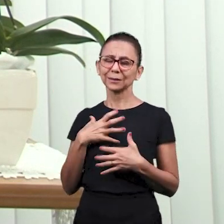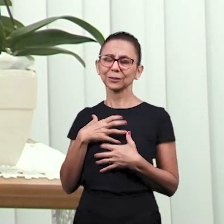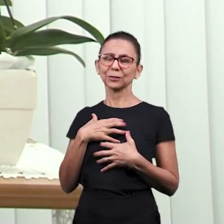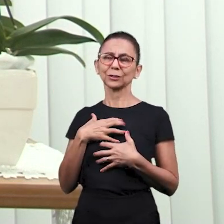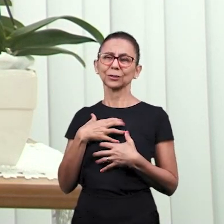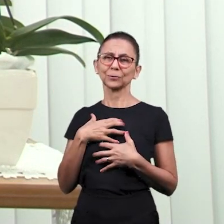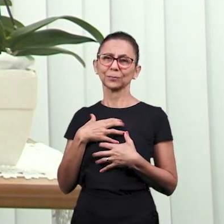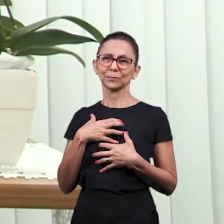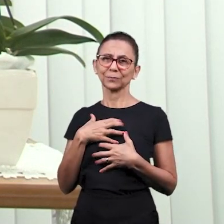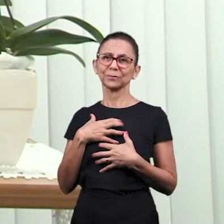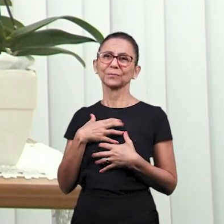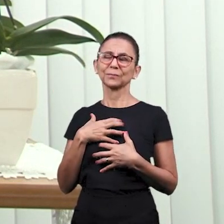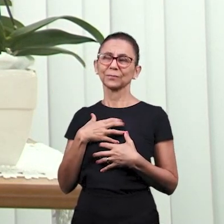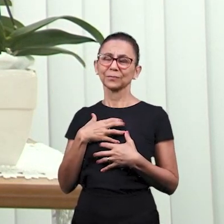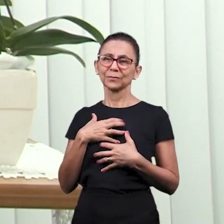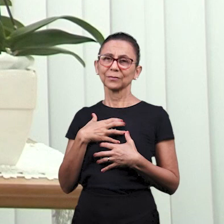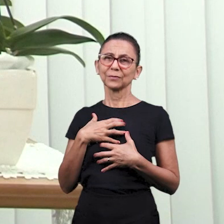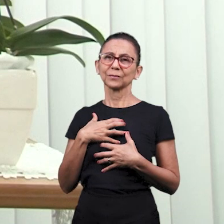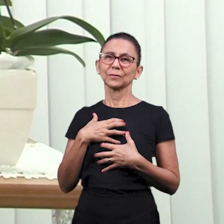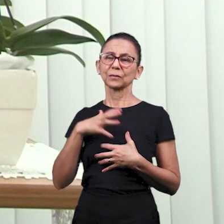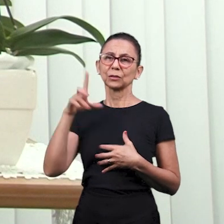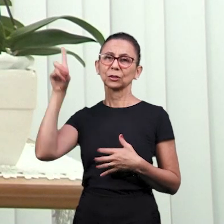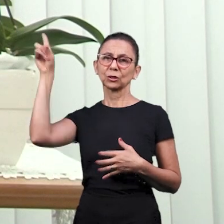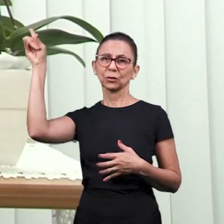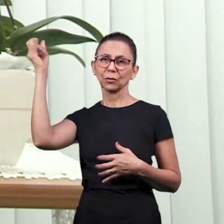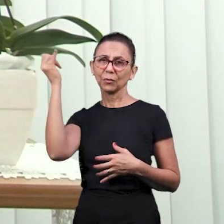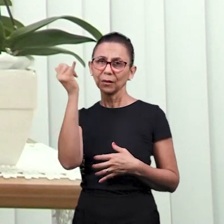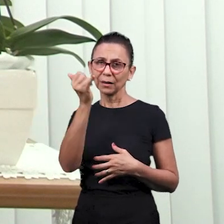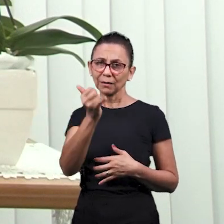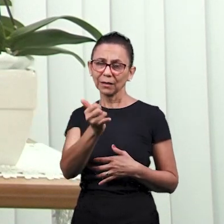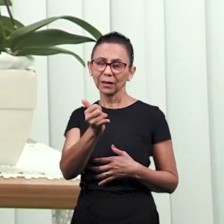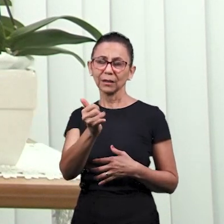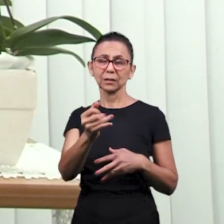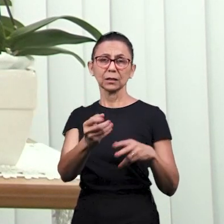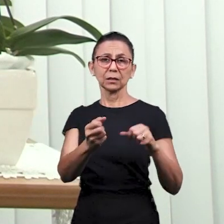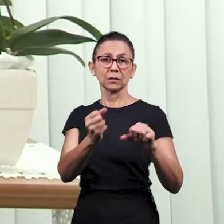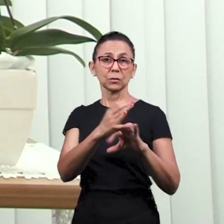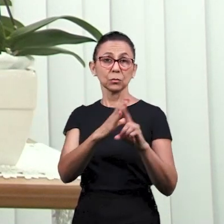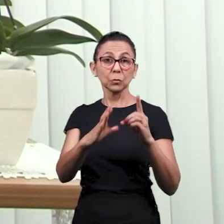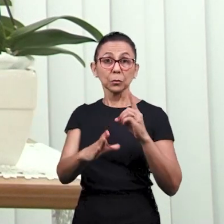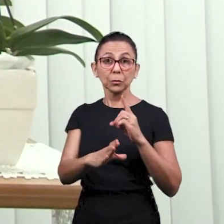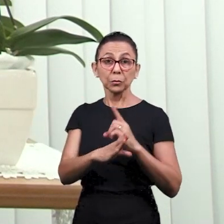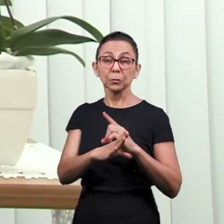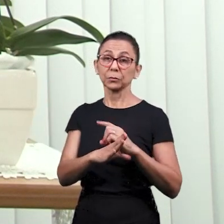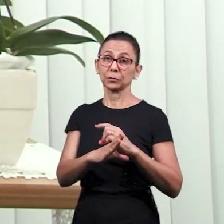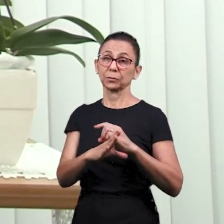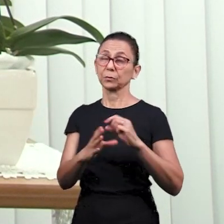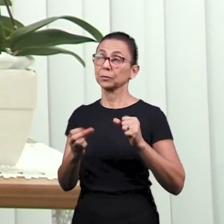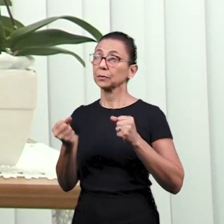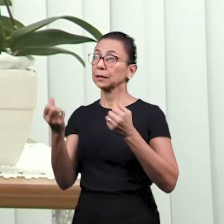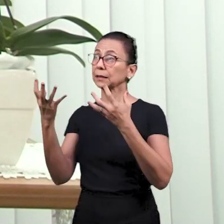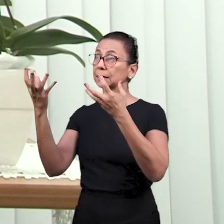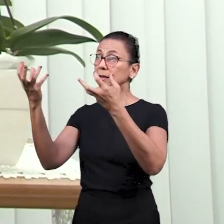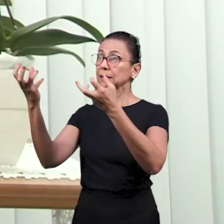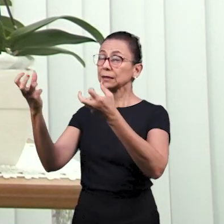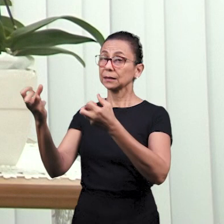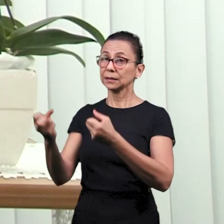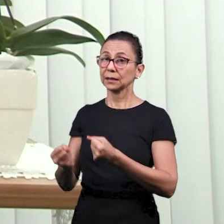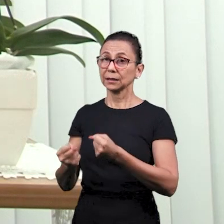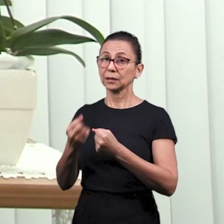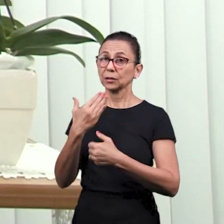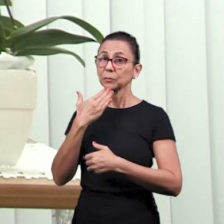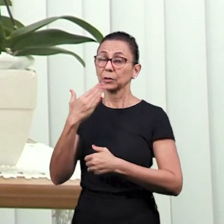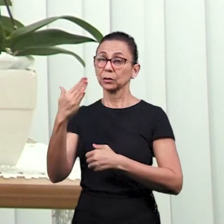открыл свое сердце для того, чтобы услышать то, что Господь желает проговорить. Прими наше служение, нашу хвалу,